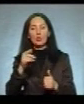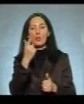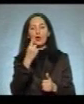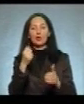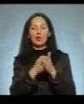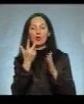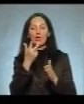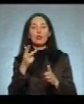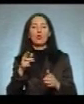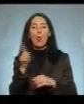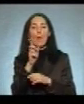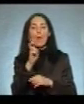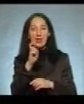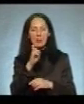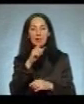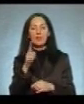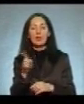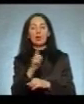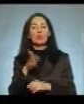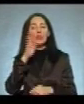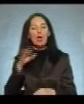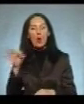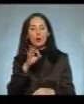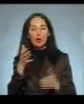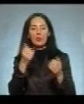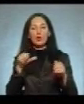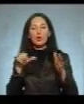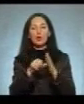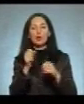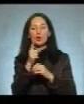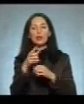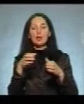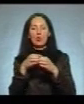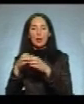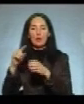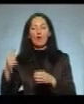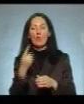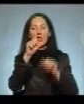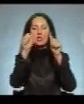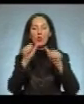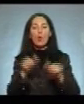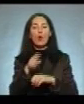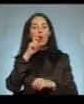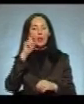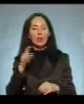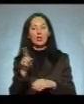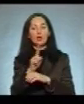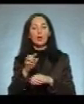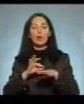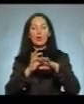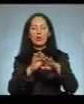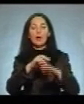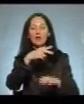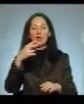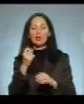на Тернопільському ставі. У ньому візьмуть участь 11 команд. Вперше Кубок України в Тернополі провели у